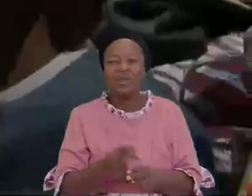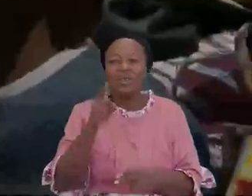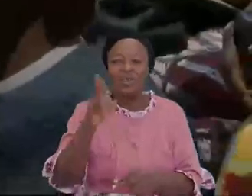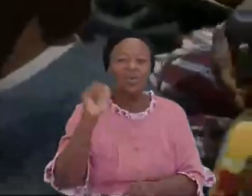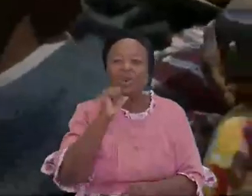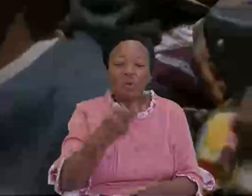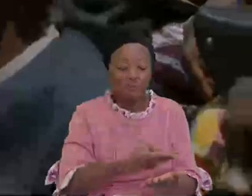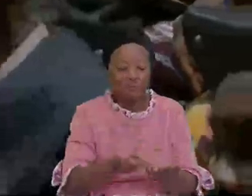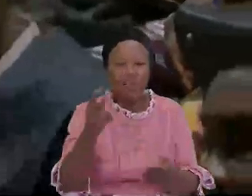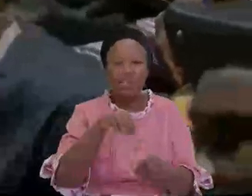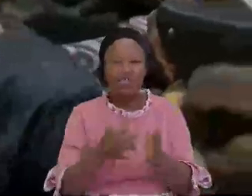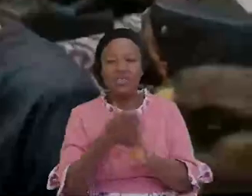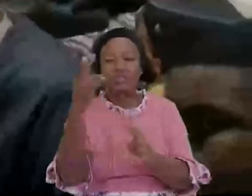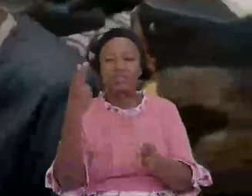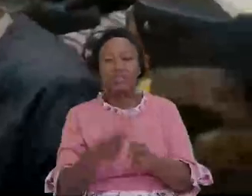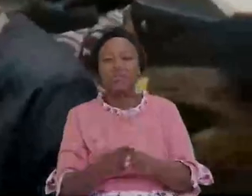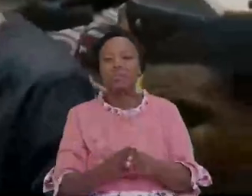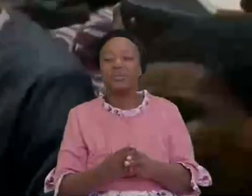Tu ne vas pas échouer.